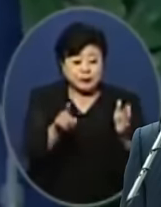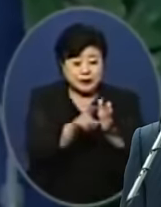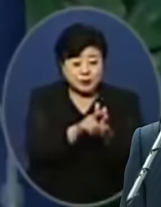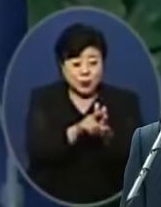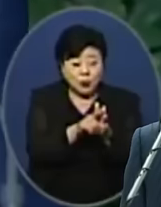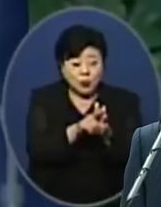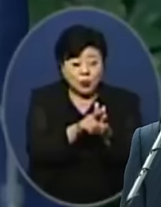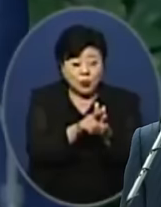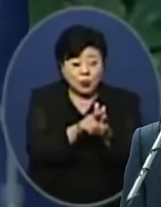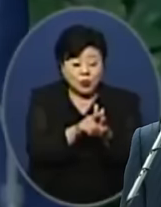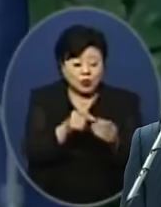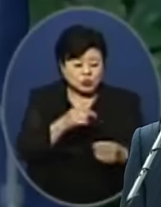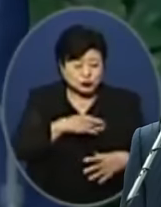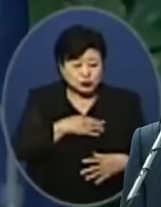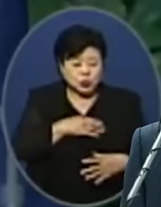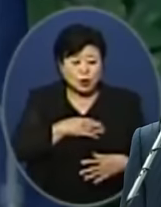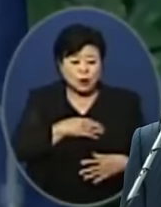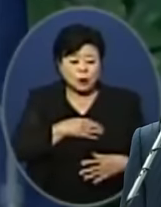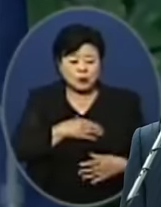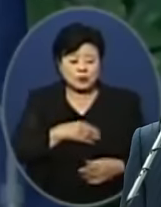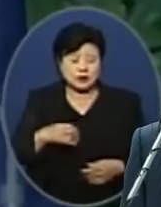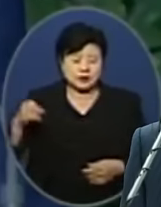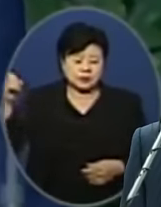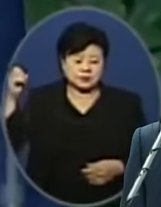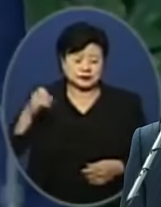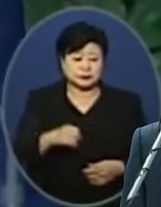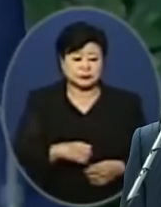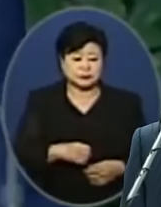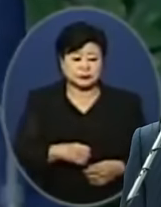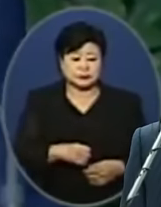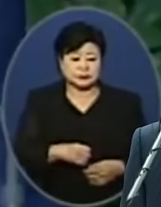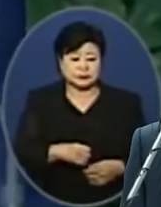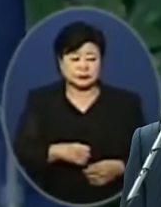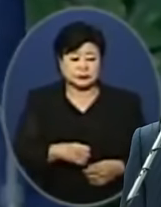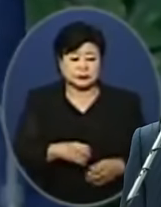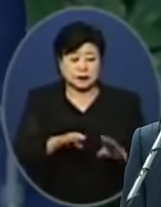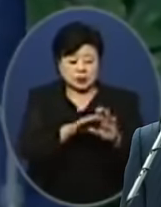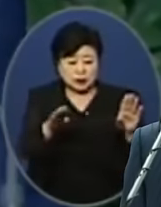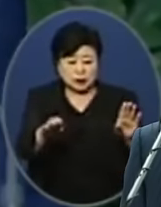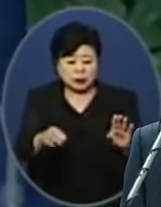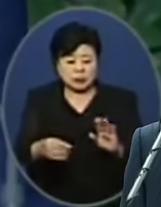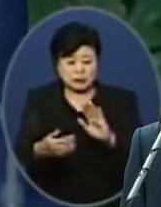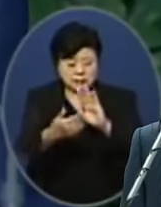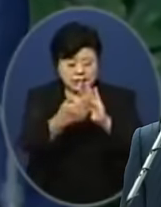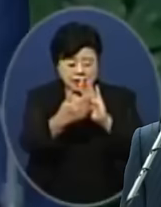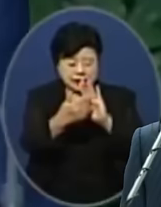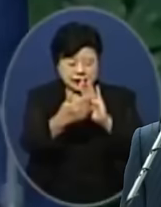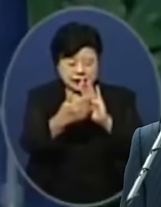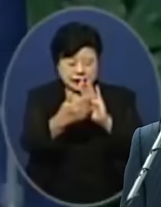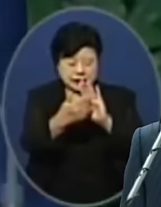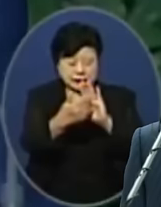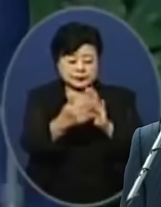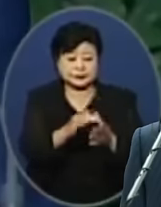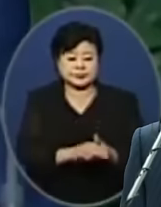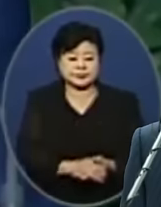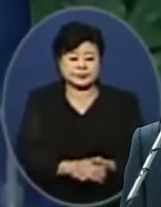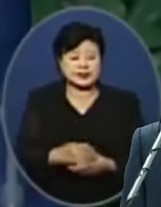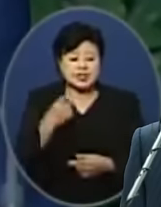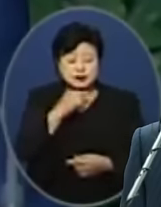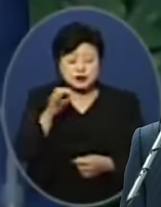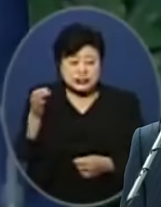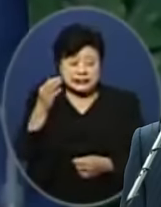믿음으로 두려움의 빗장을 두려움의 빗장을 열고 못 들어오게 하는 것입니다. 그 다음에